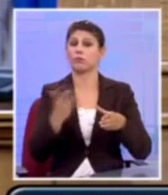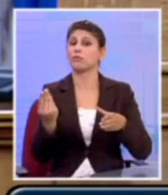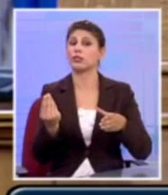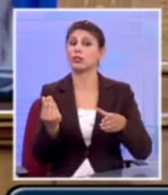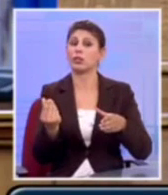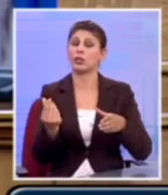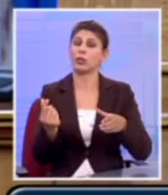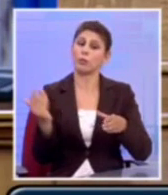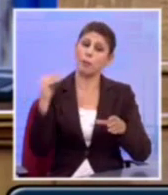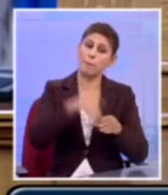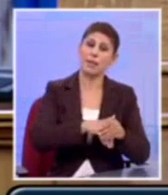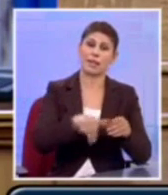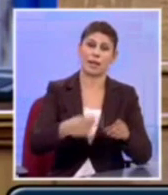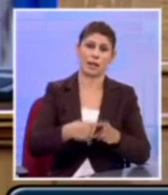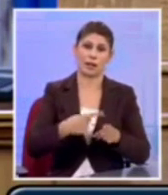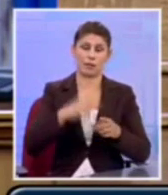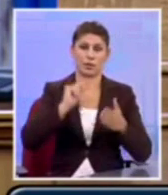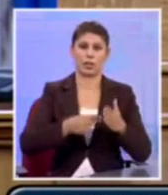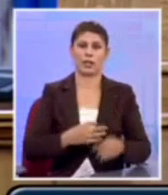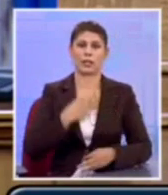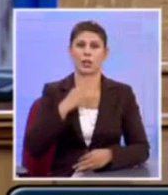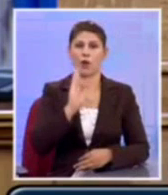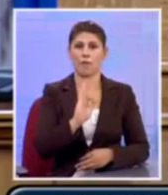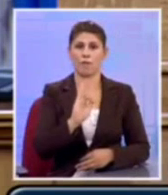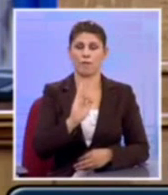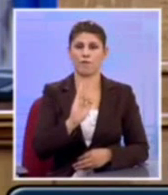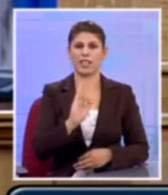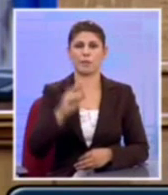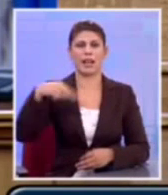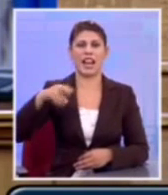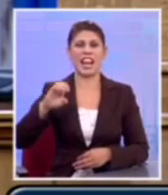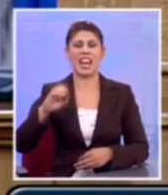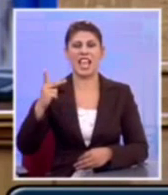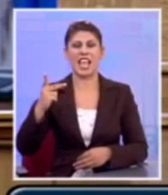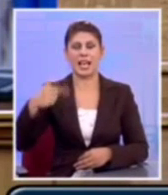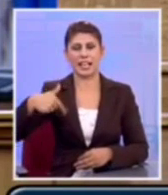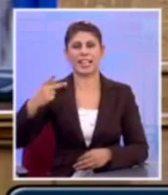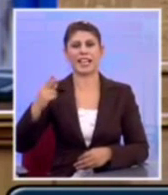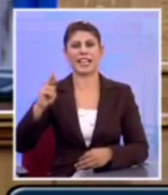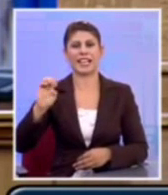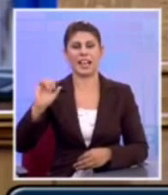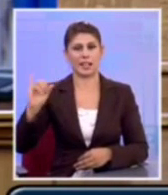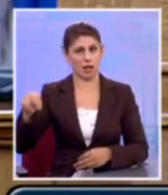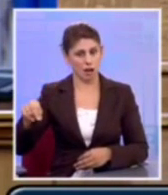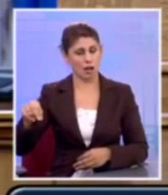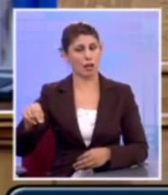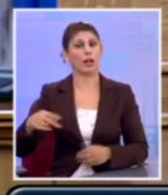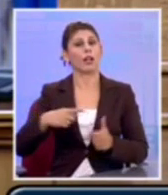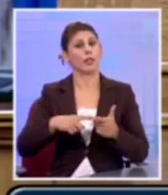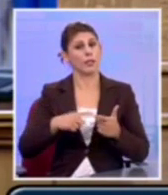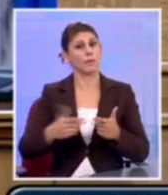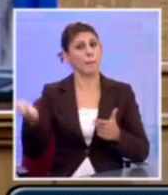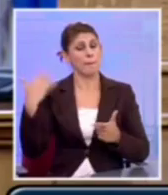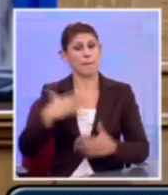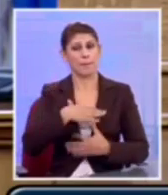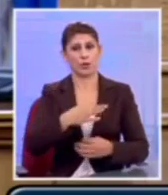χώρας μας στο μνημόνιο, του κυρίου Φίλιπ Λεγκρέιν, αλλά και του πρώην εκπροσώπου